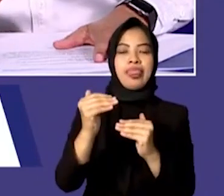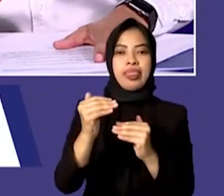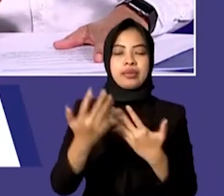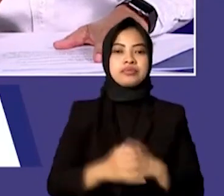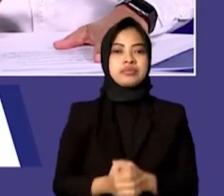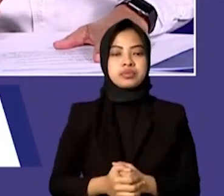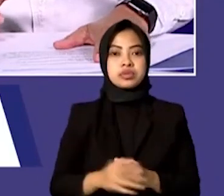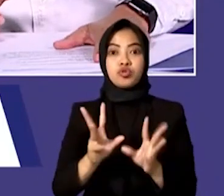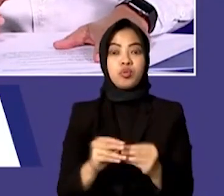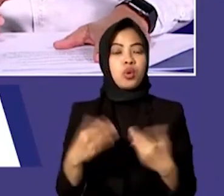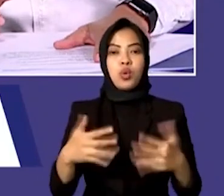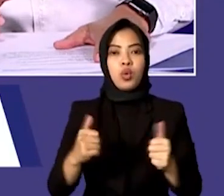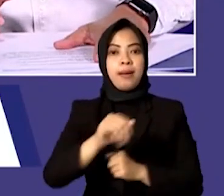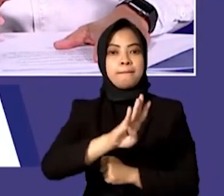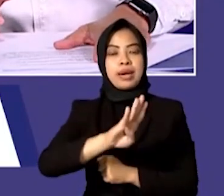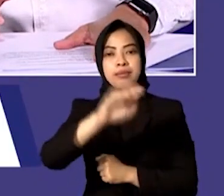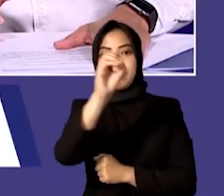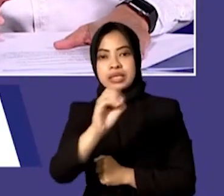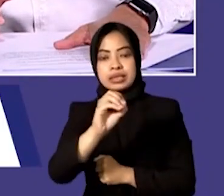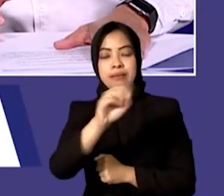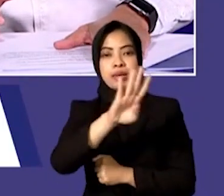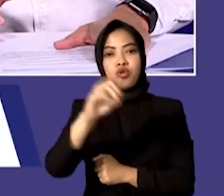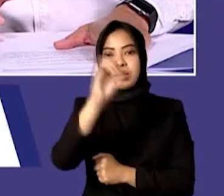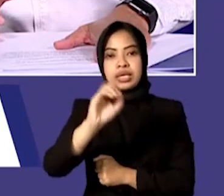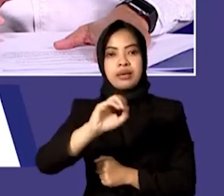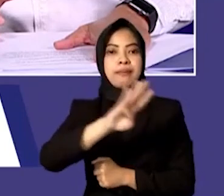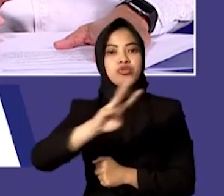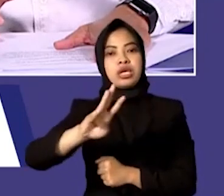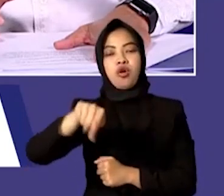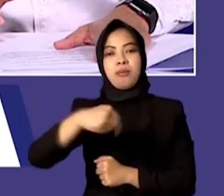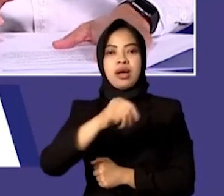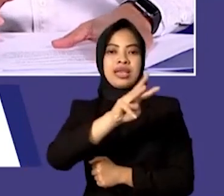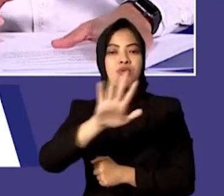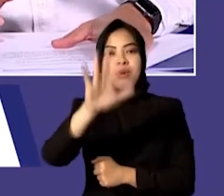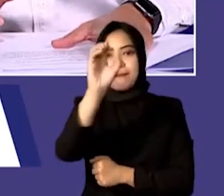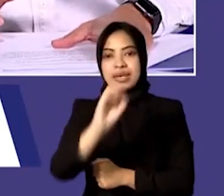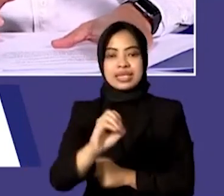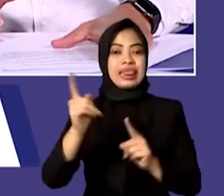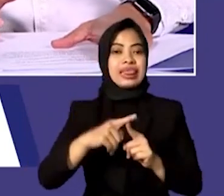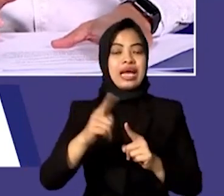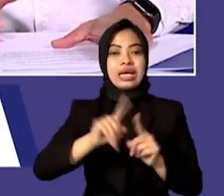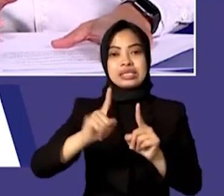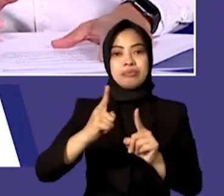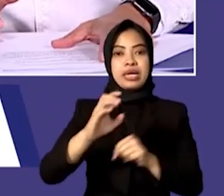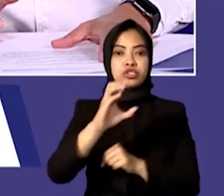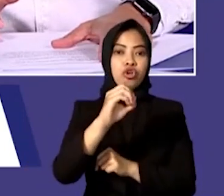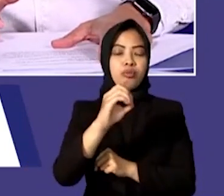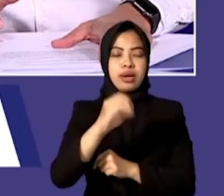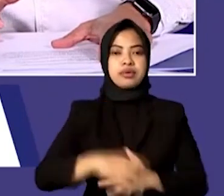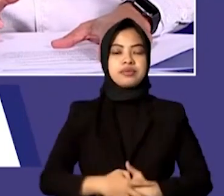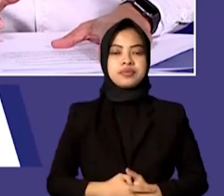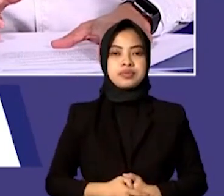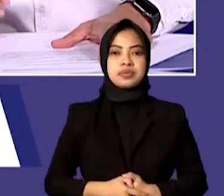menyentuh angka 40 persen menjadi 43.com a35 persen pada tanggal 11